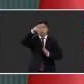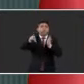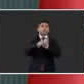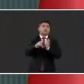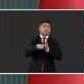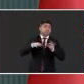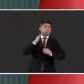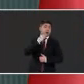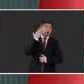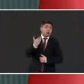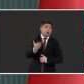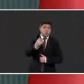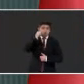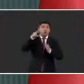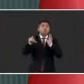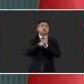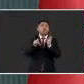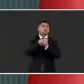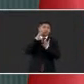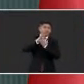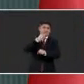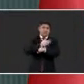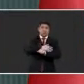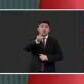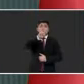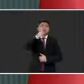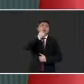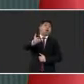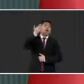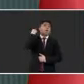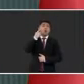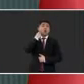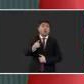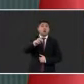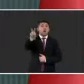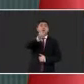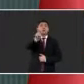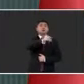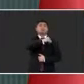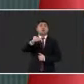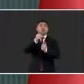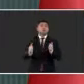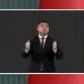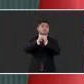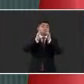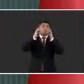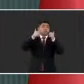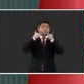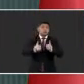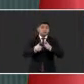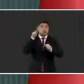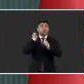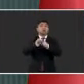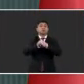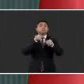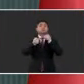sahibiz. Nüfusumuz 20 yıl öncesine göre 20 milyon artarken istihdama